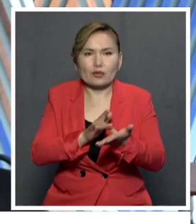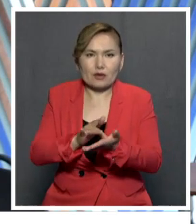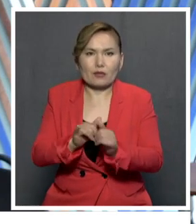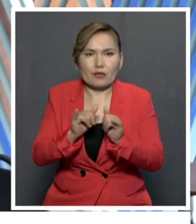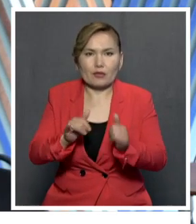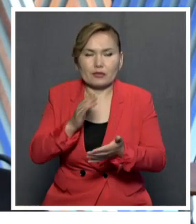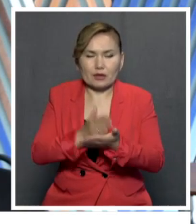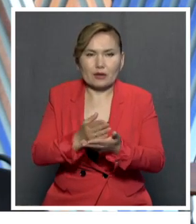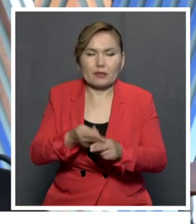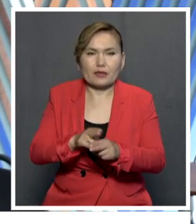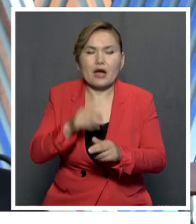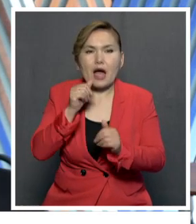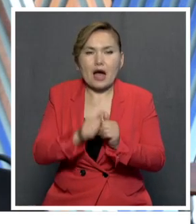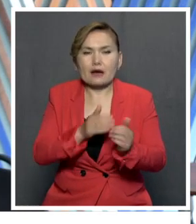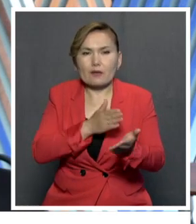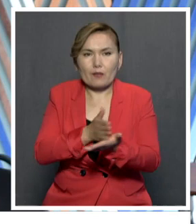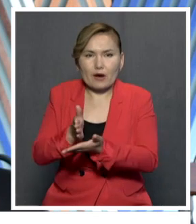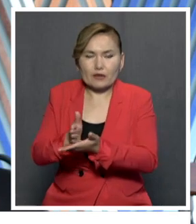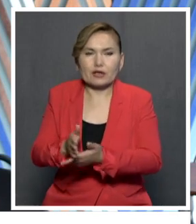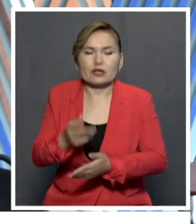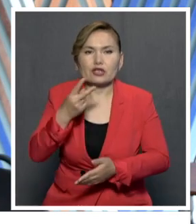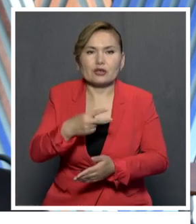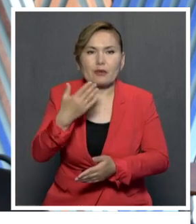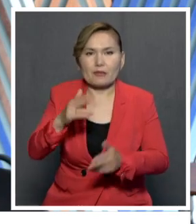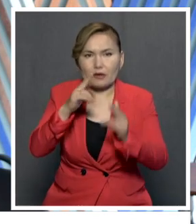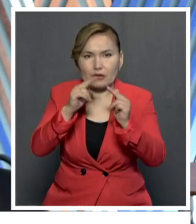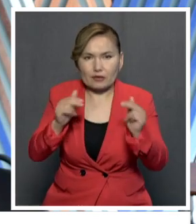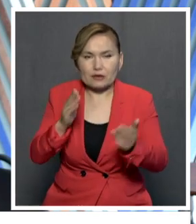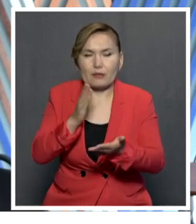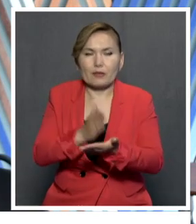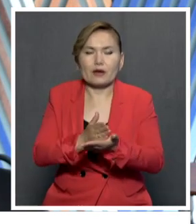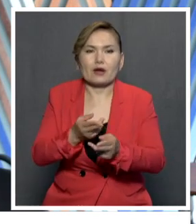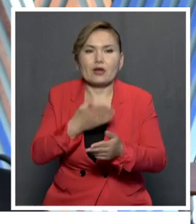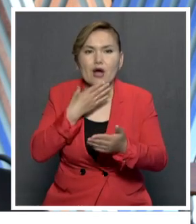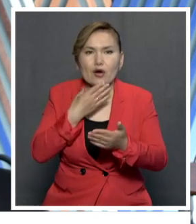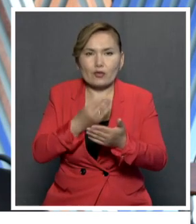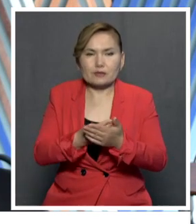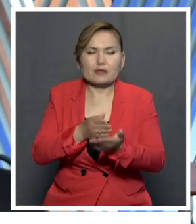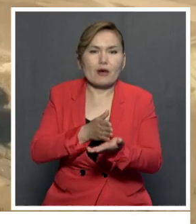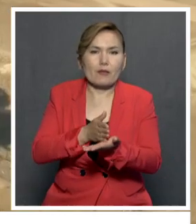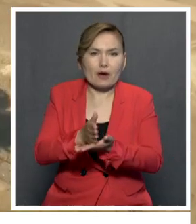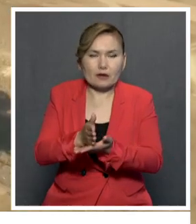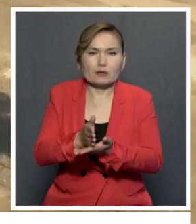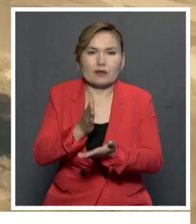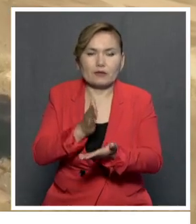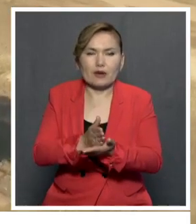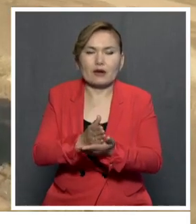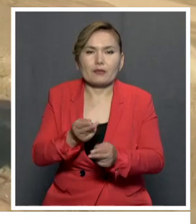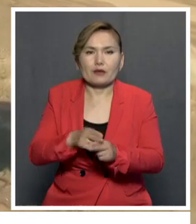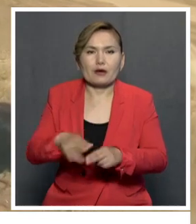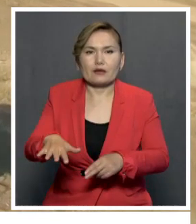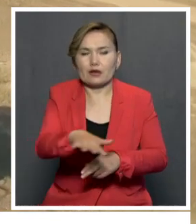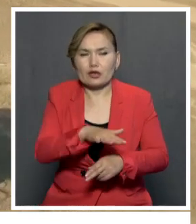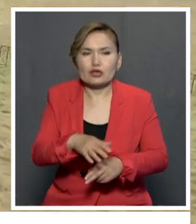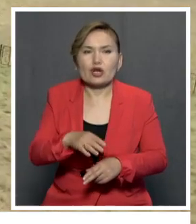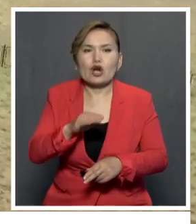орнатылған. Осы әр бағыт бойынша бізде 25 кешенге өзіміздің бағытымыз орналастырылған. Өлкедегі Алашахан,